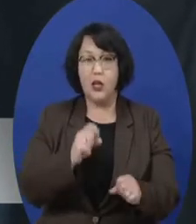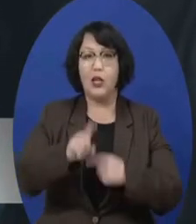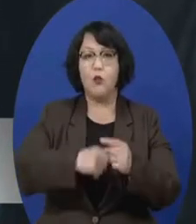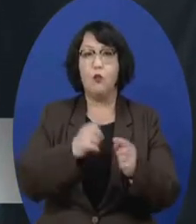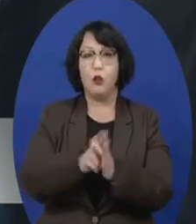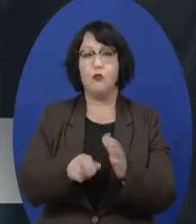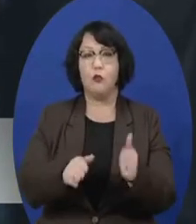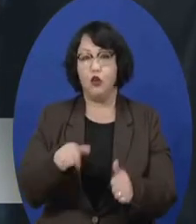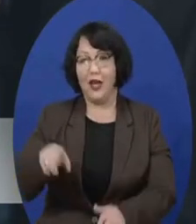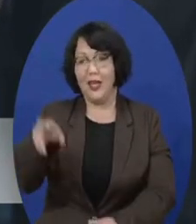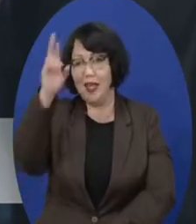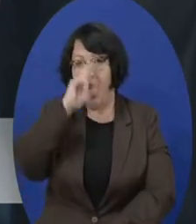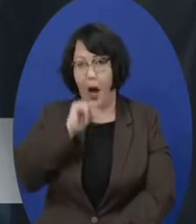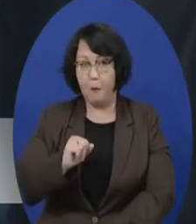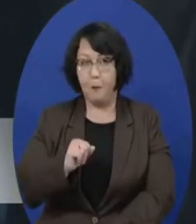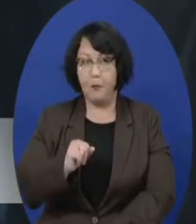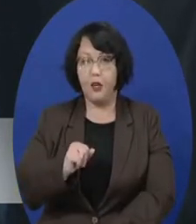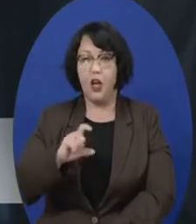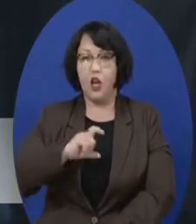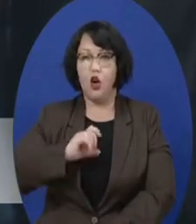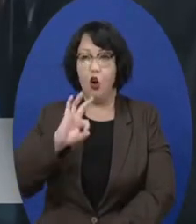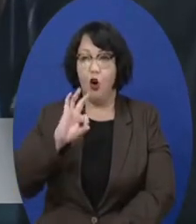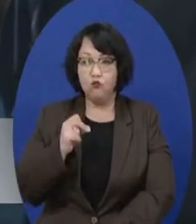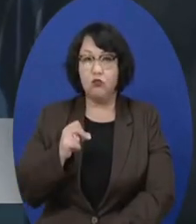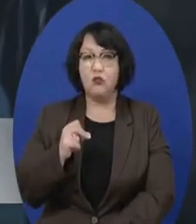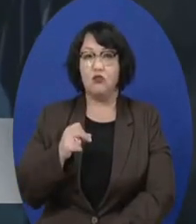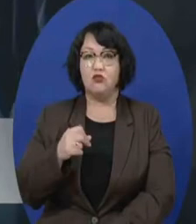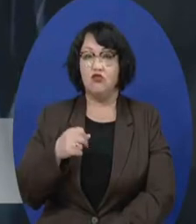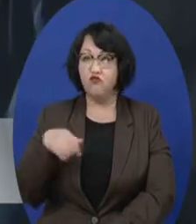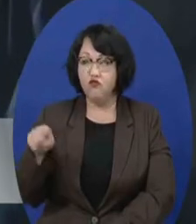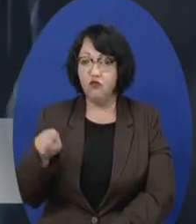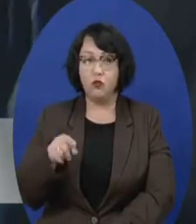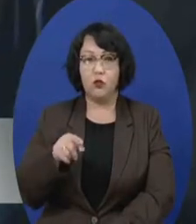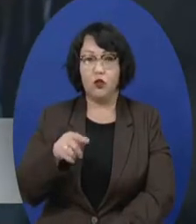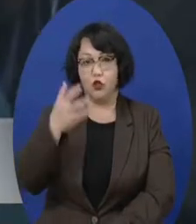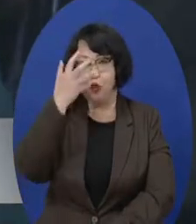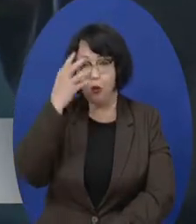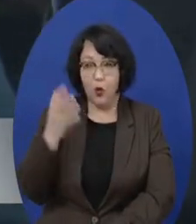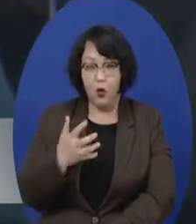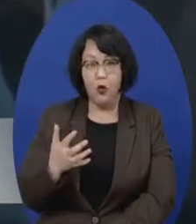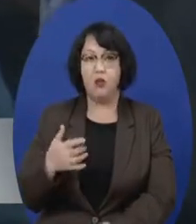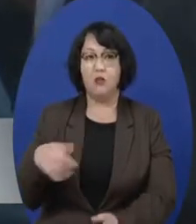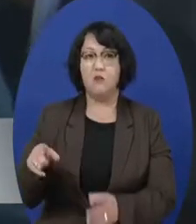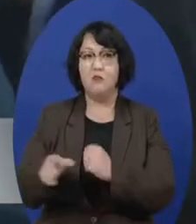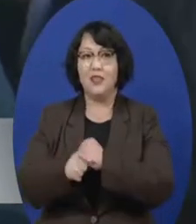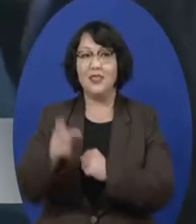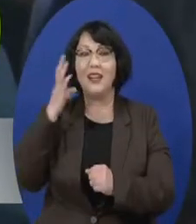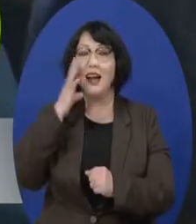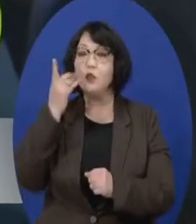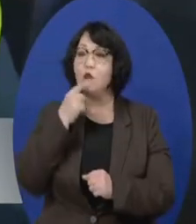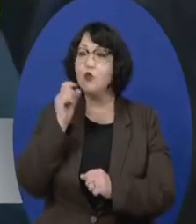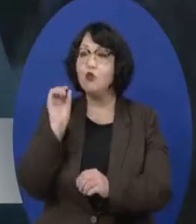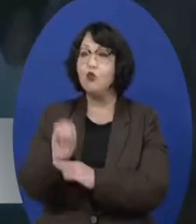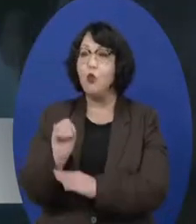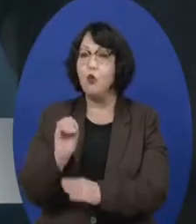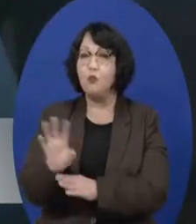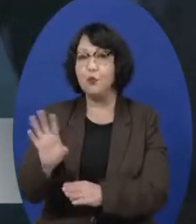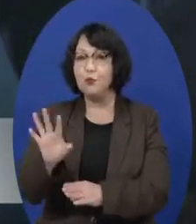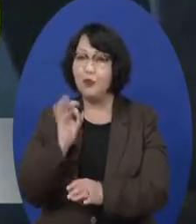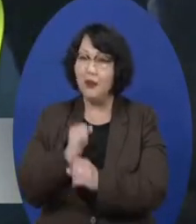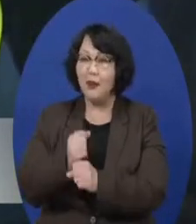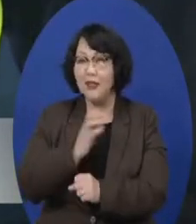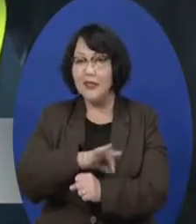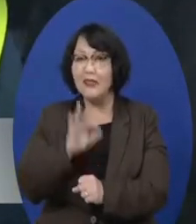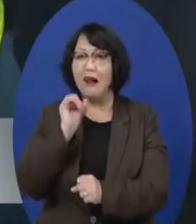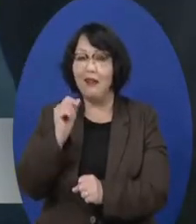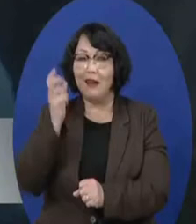бид нар бол яамны зүгээс өмчийн хэлбэр үл харгалзан орон нутгийн дулаан хангамжийн их үүсвэрүүд нэрэгжил арга зүйн зөвлөгөө үзүүлж байгаа шүү дээ. Бүр нэгж